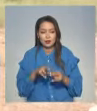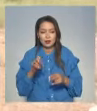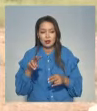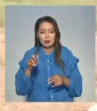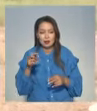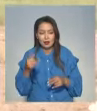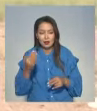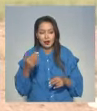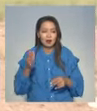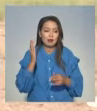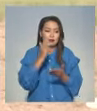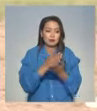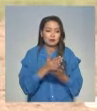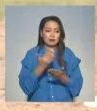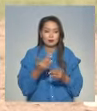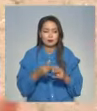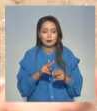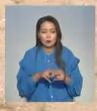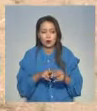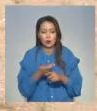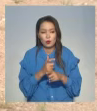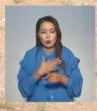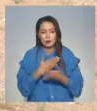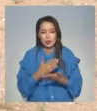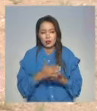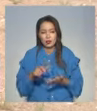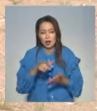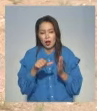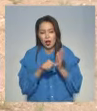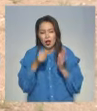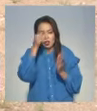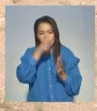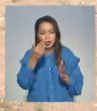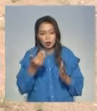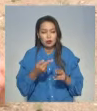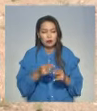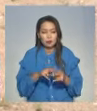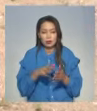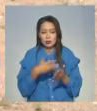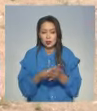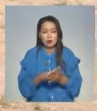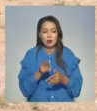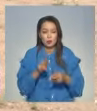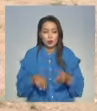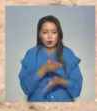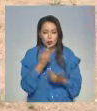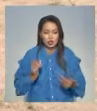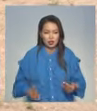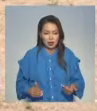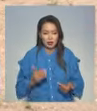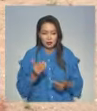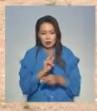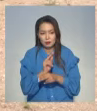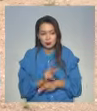Майқапшағай жолының әрине тауқыметі өте көп, 6 жыл болды, мердігер жолды әлі бітірген жоқ. Бұл мәселемен де біз осы жолды